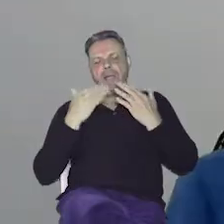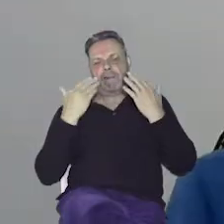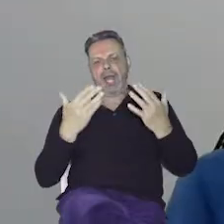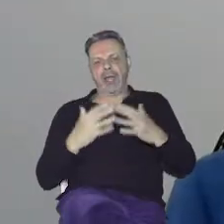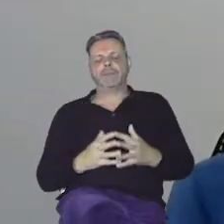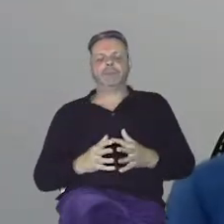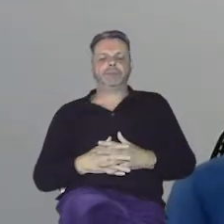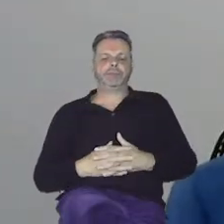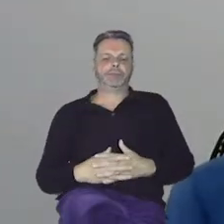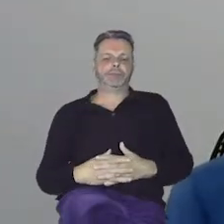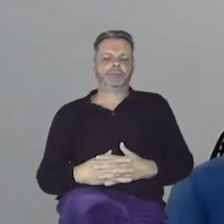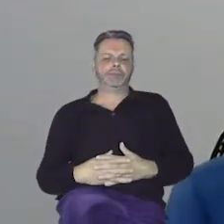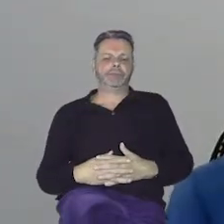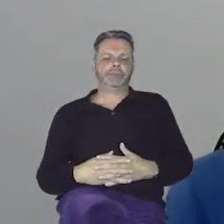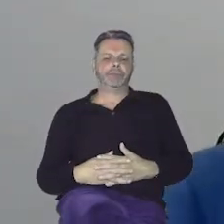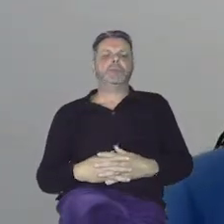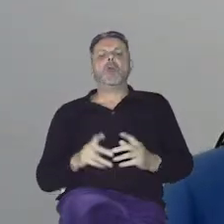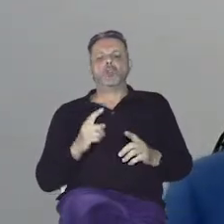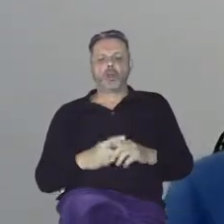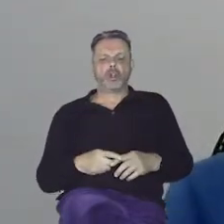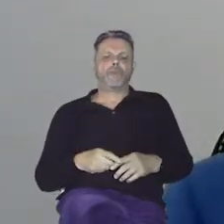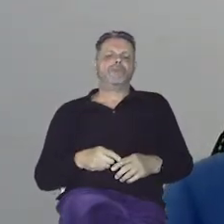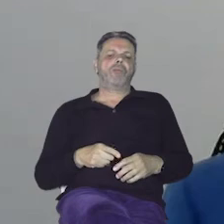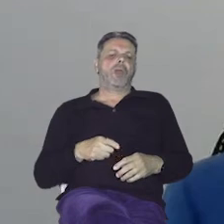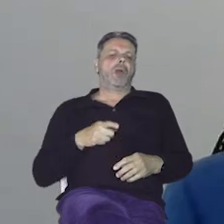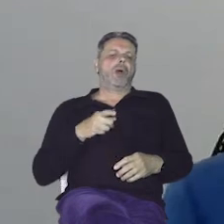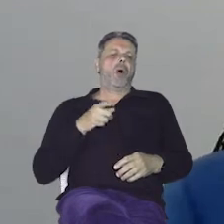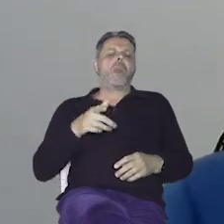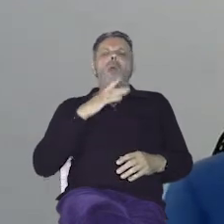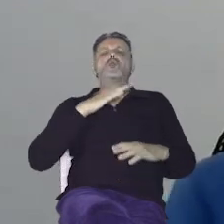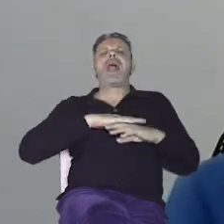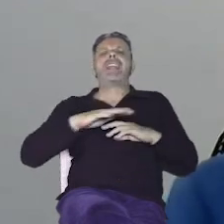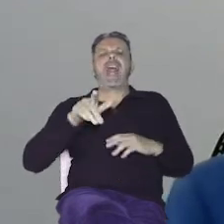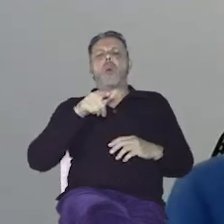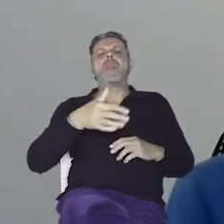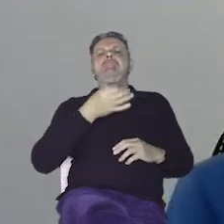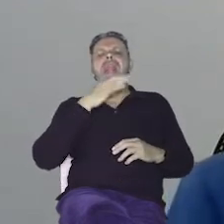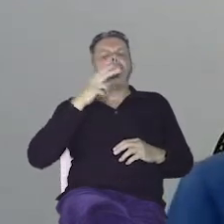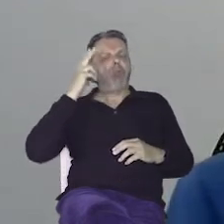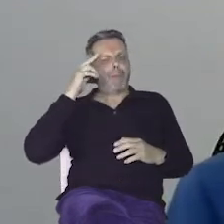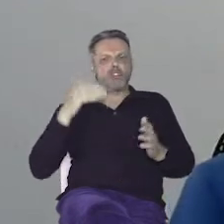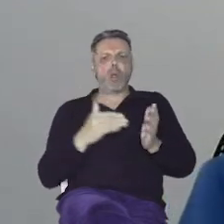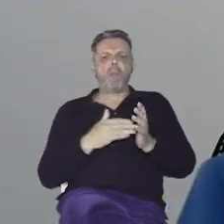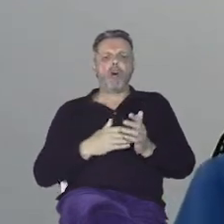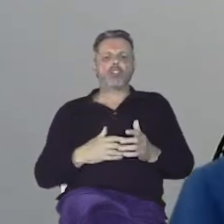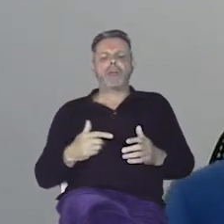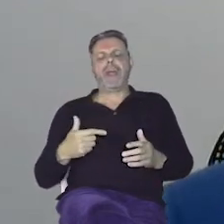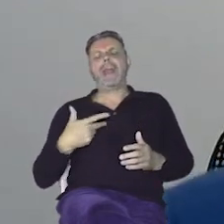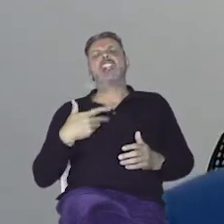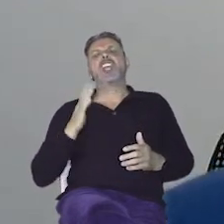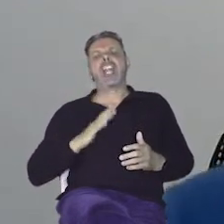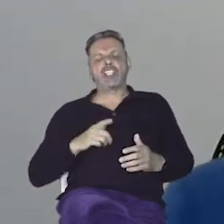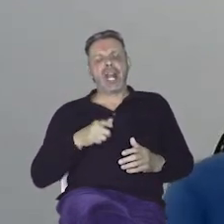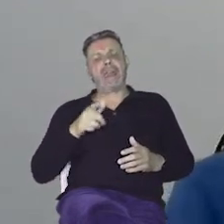apsolutno, one su i oni koji su na terenu i najbolje poznaju potrebe naših sugrađana. Njima se